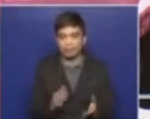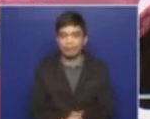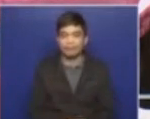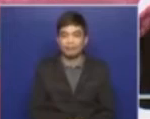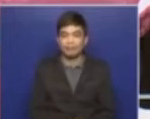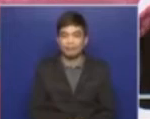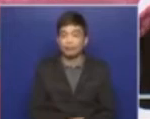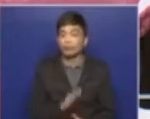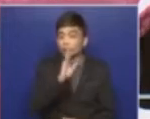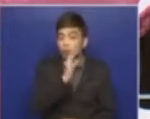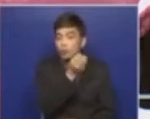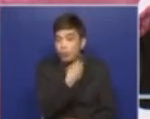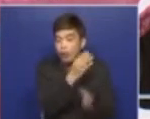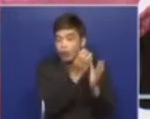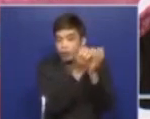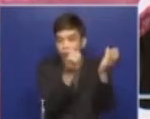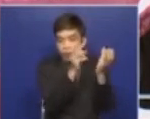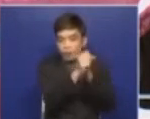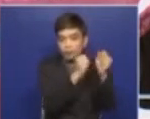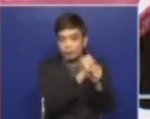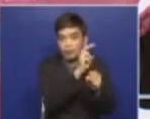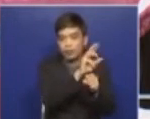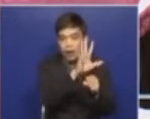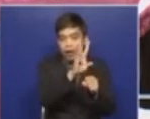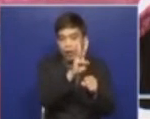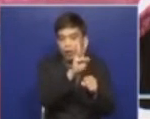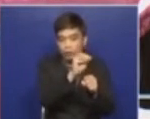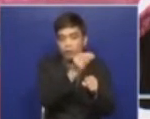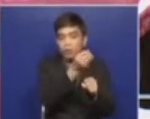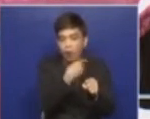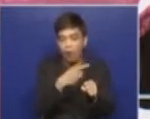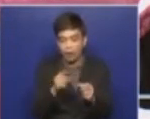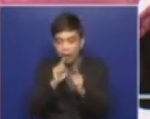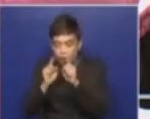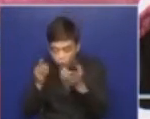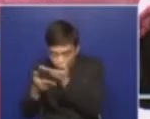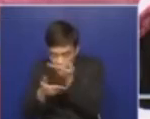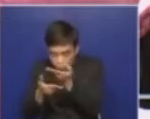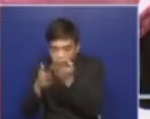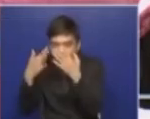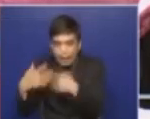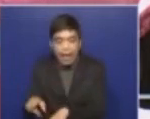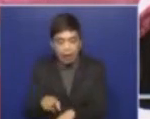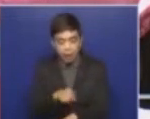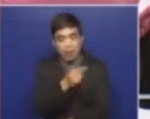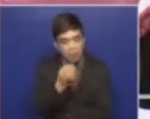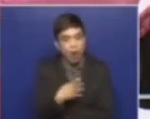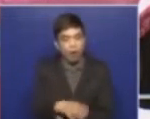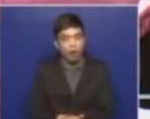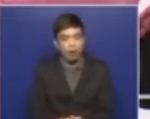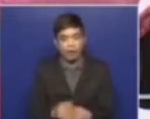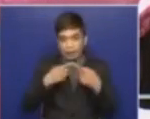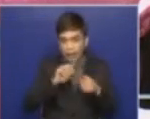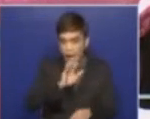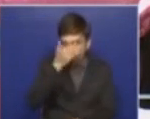างว่ารัฐธรรมนูญปี2560ได้ผ่านการทำประชามติแต่เราอย่าลืมว่าการทำประช